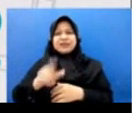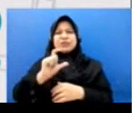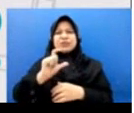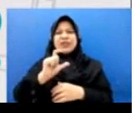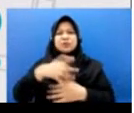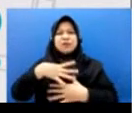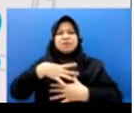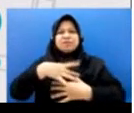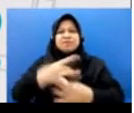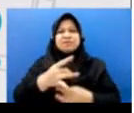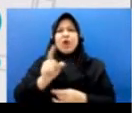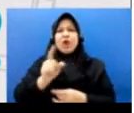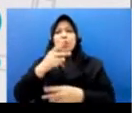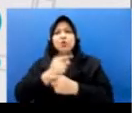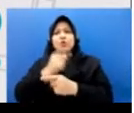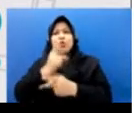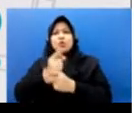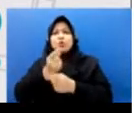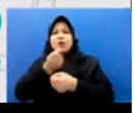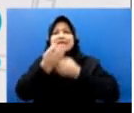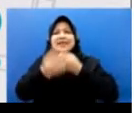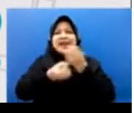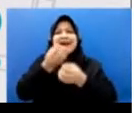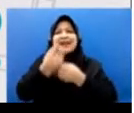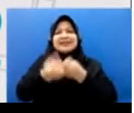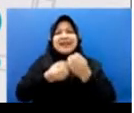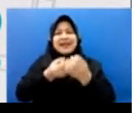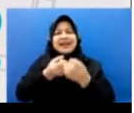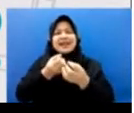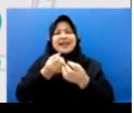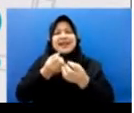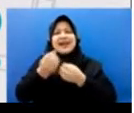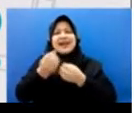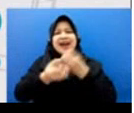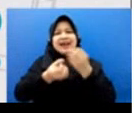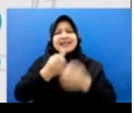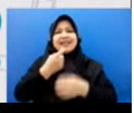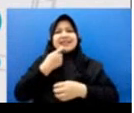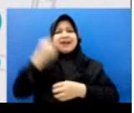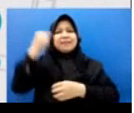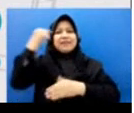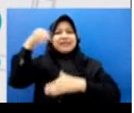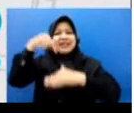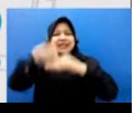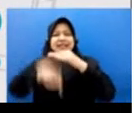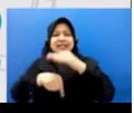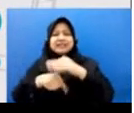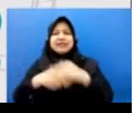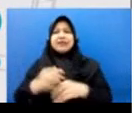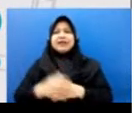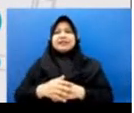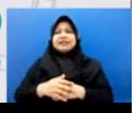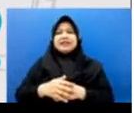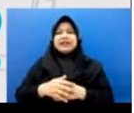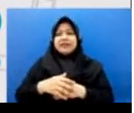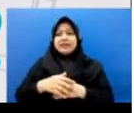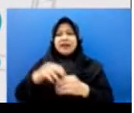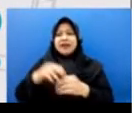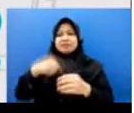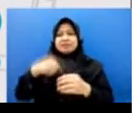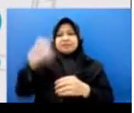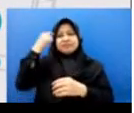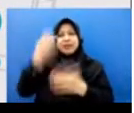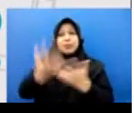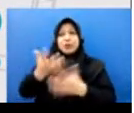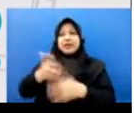memberikan pengalaman untuk berpikir. Jadi saya coba asumsikan, jadi menyeimbangkan itu artinya ada murid yang cenderung tertarik, ada yang